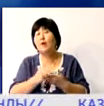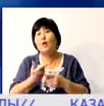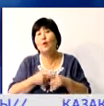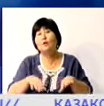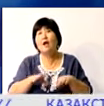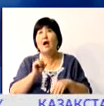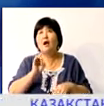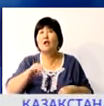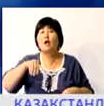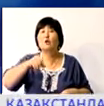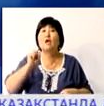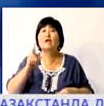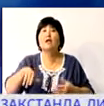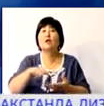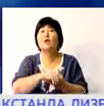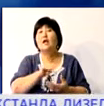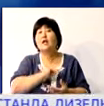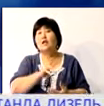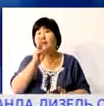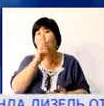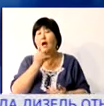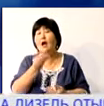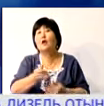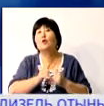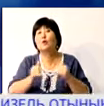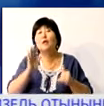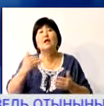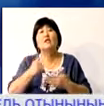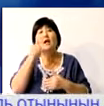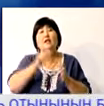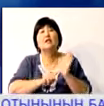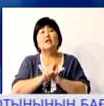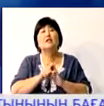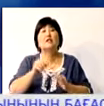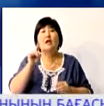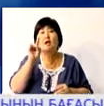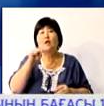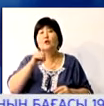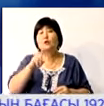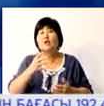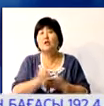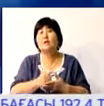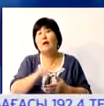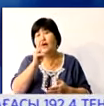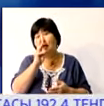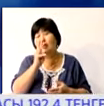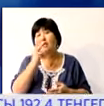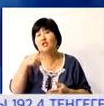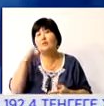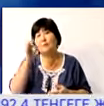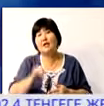орай Арал Тұз акционерлік қоғамы еңбекақы көлемін арттыратын болды. Жаңа жылдан бастап ақ алтын өндірушілердің айлық табысы 20%-ға